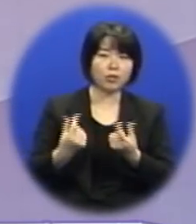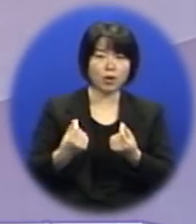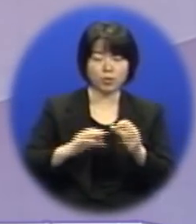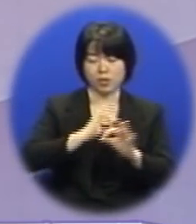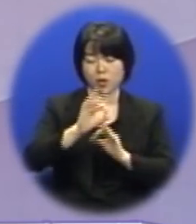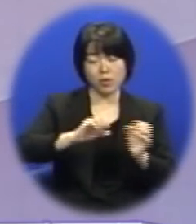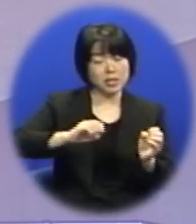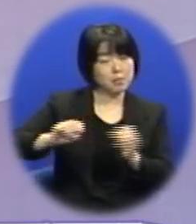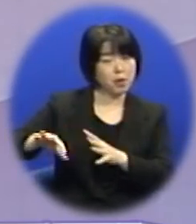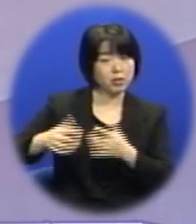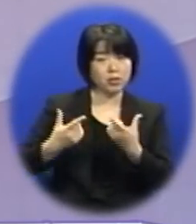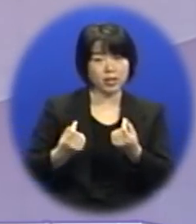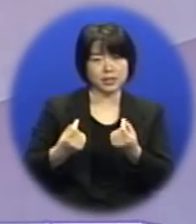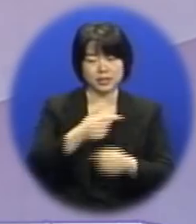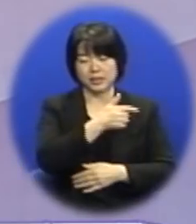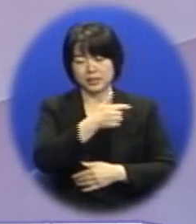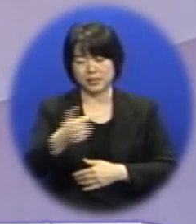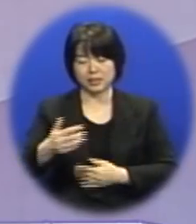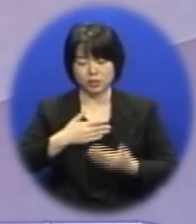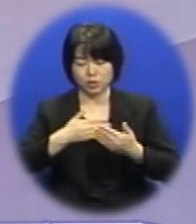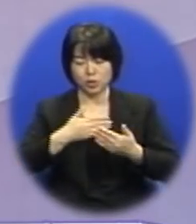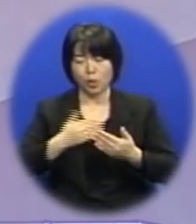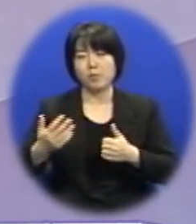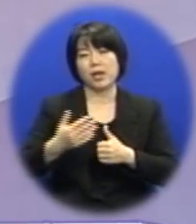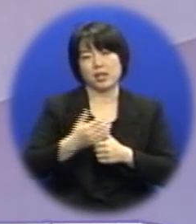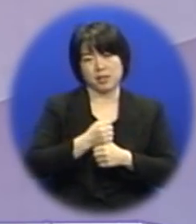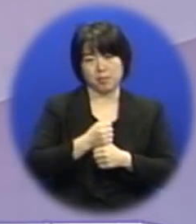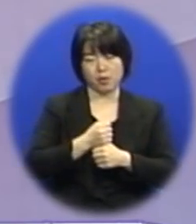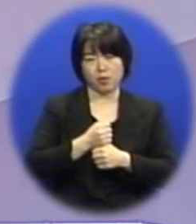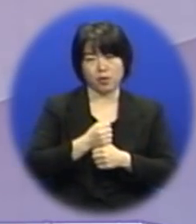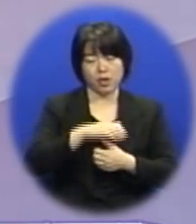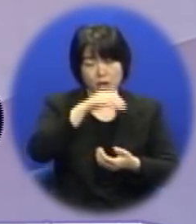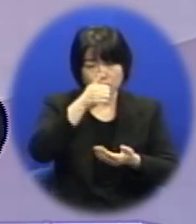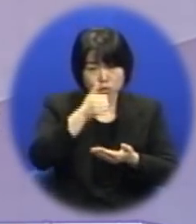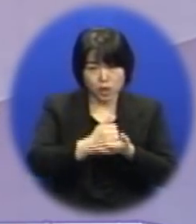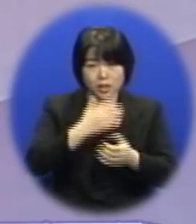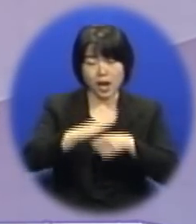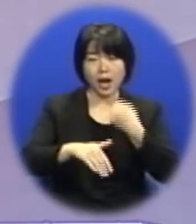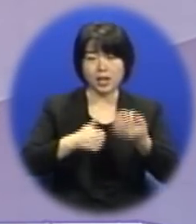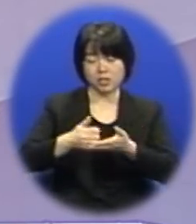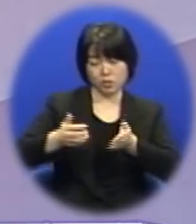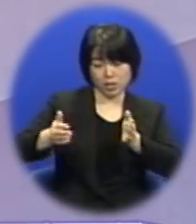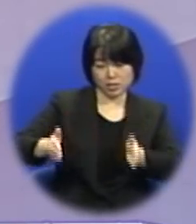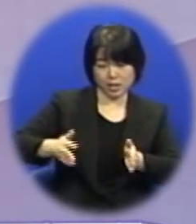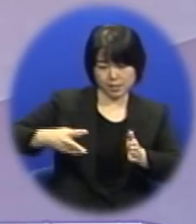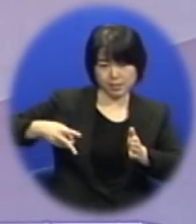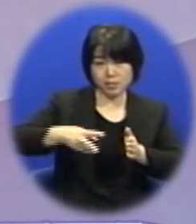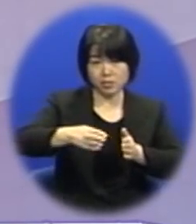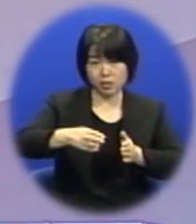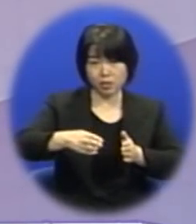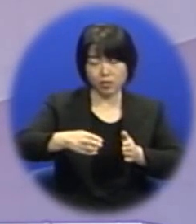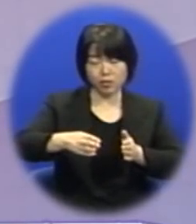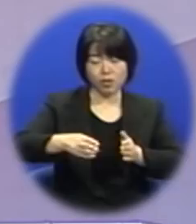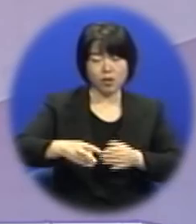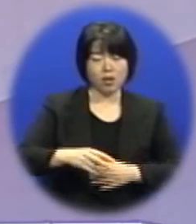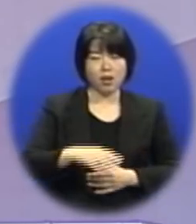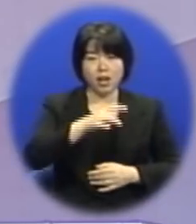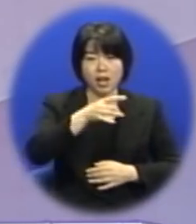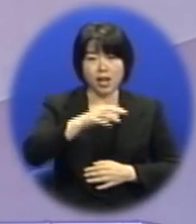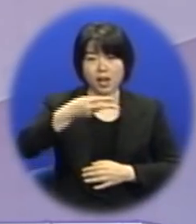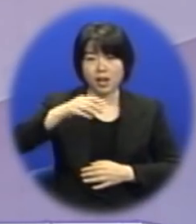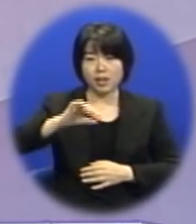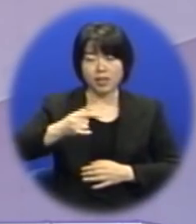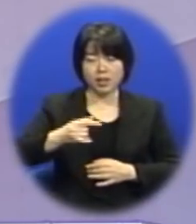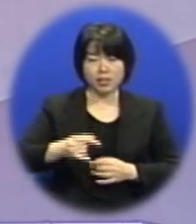버림받은 것 같은 그 큰 두려움에 사로잡혀요. 죄는 하나님과 사이를 끊어요. 에덴 동산에서 아담과 하와가 쫓겨난